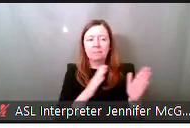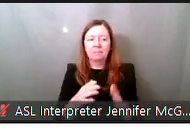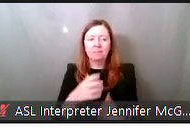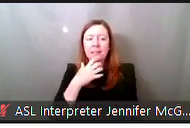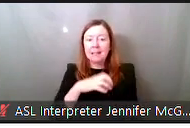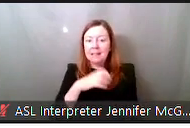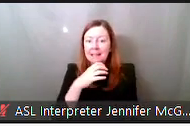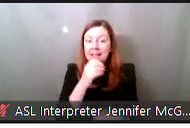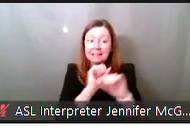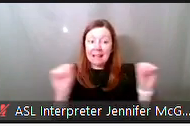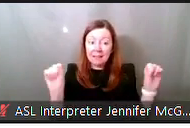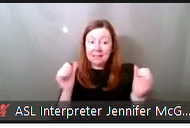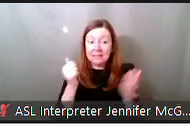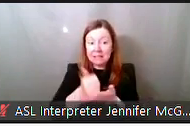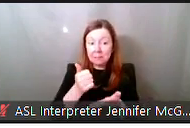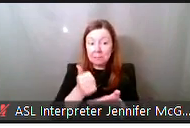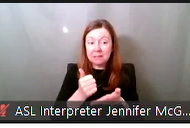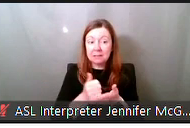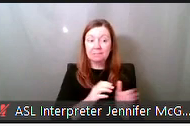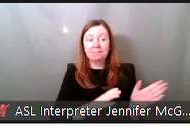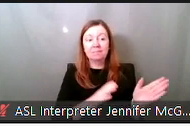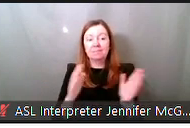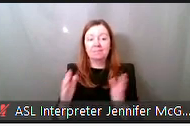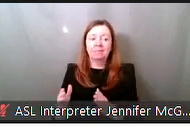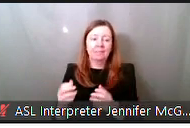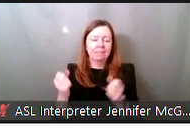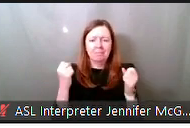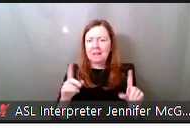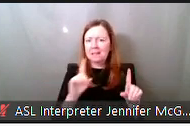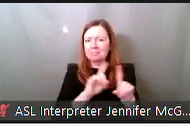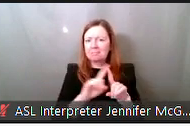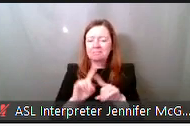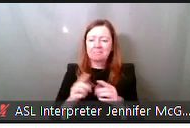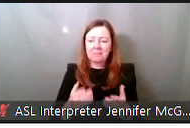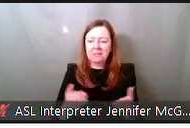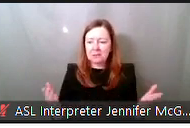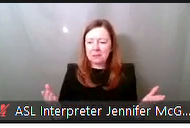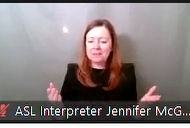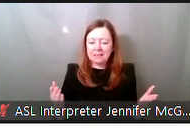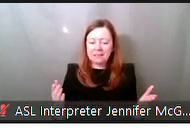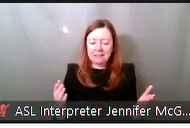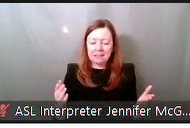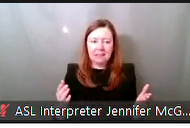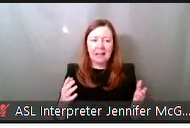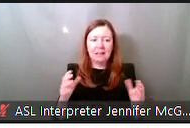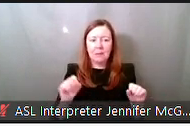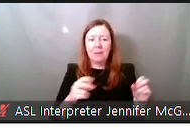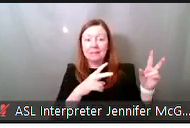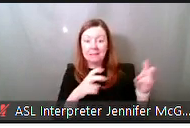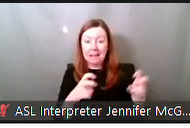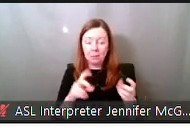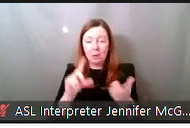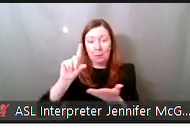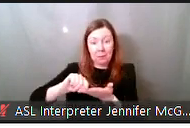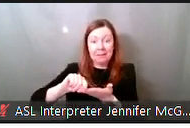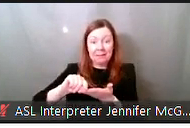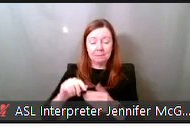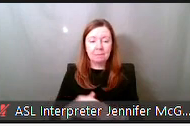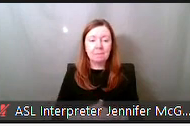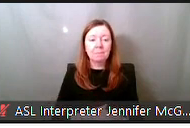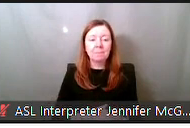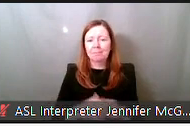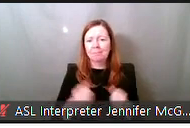炎热的夏天情况下，还有哪些安全的措施是什么？